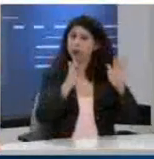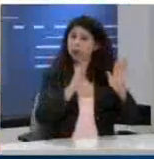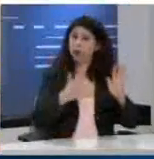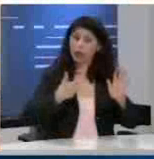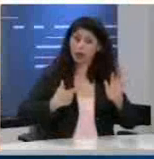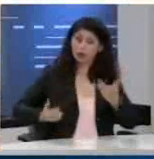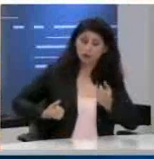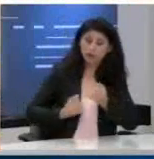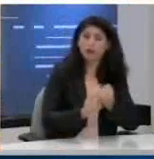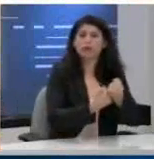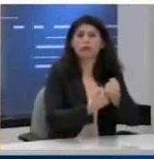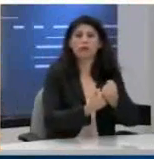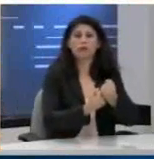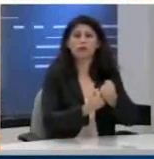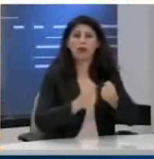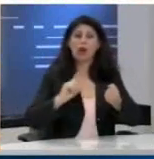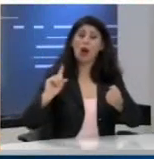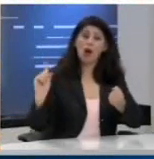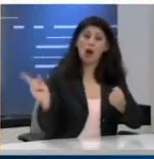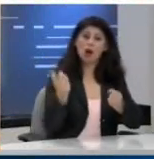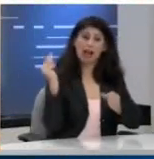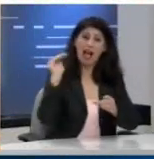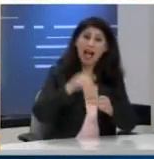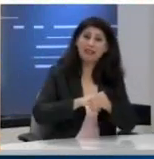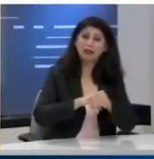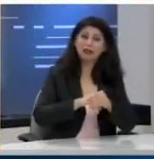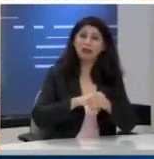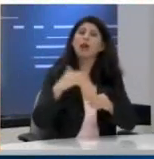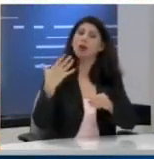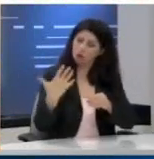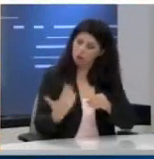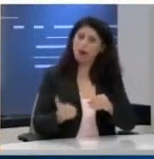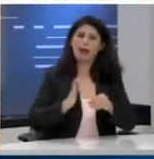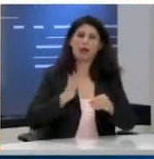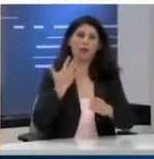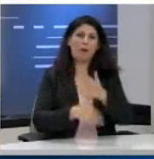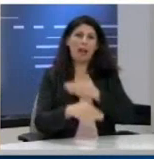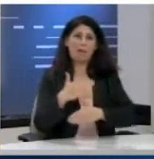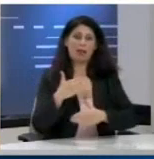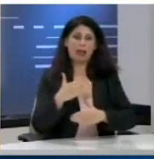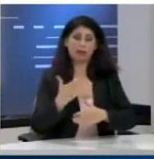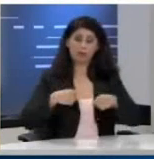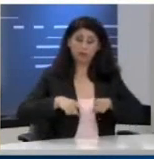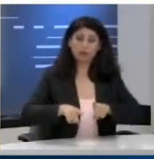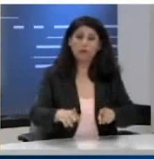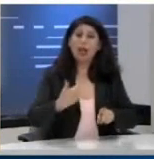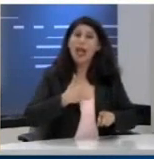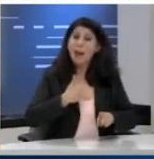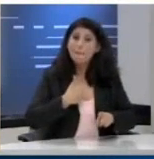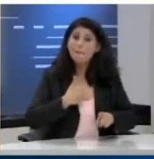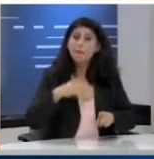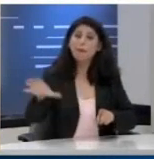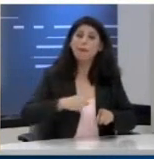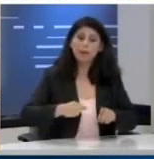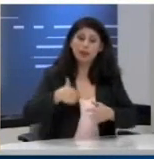Εμείς πρημοδοτούμε όλες τις κινσέπ ένταξης που περιλαμβάνουν άτομα με αναπηρία. Και ταυτόχρονα εμείς ήμασταν αυτοί που